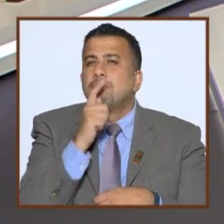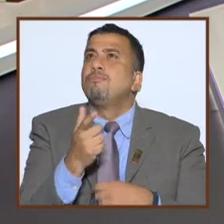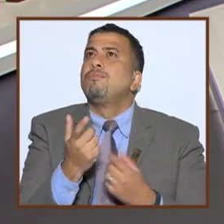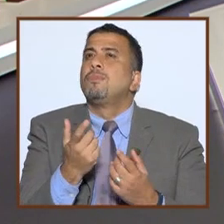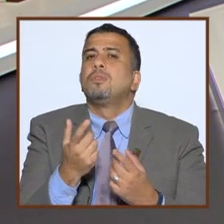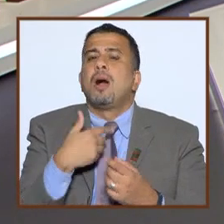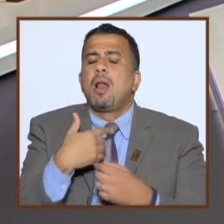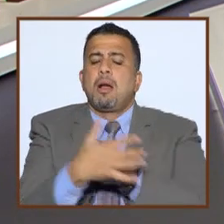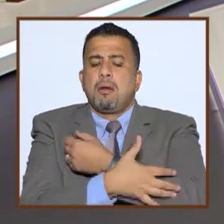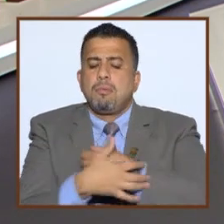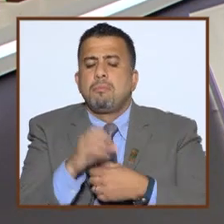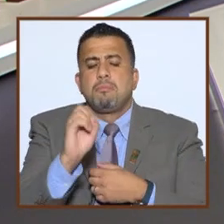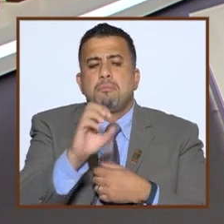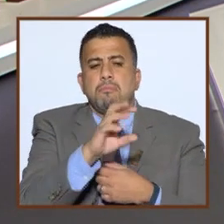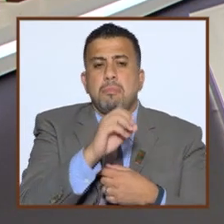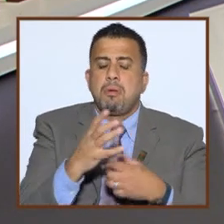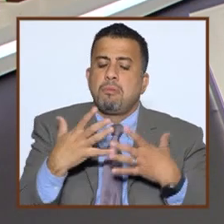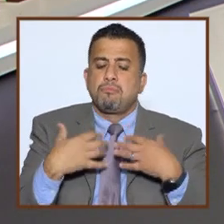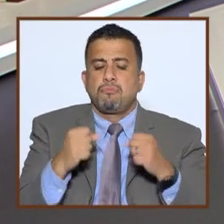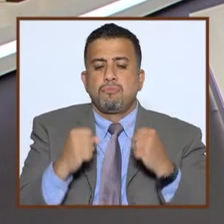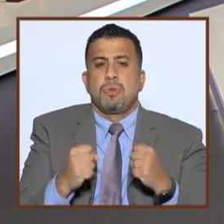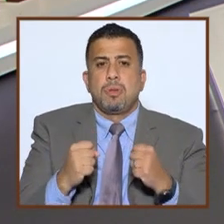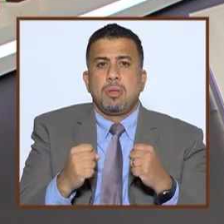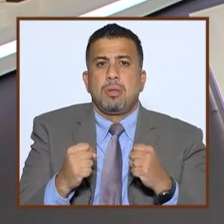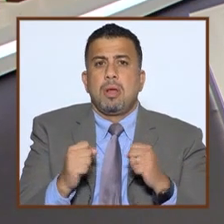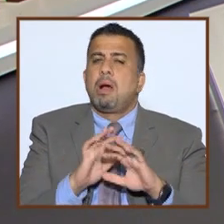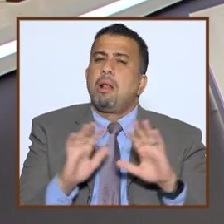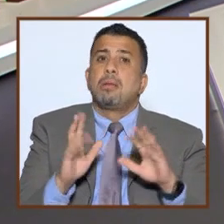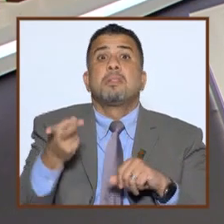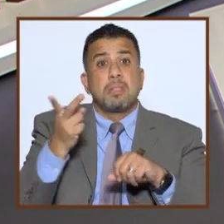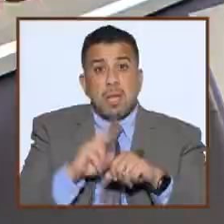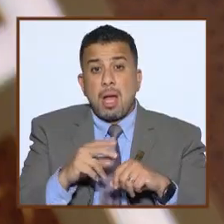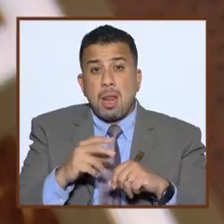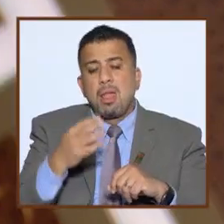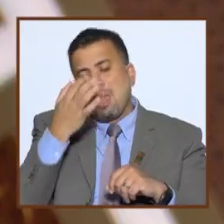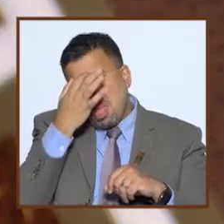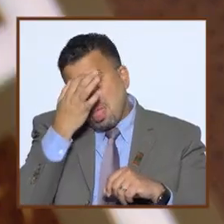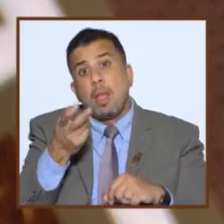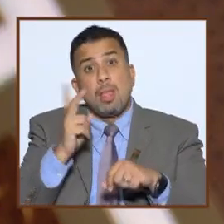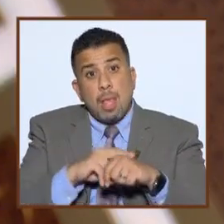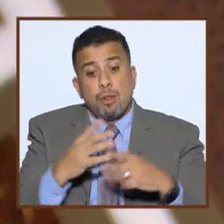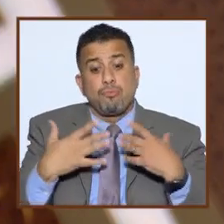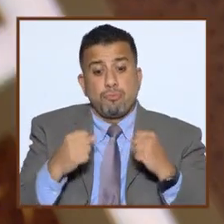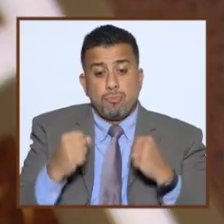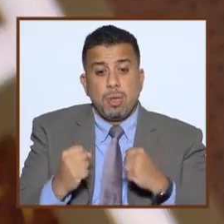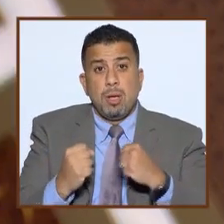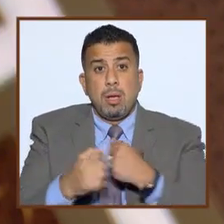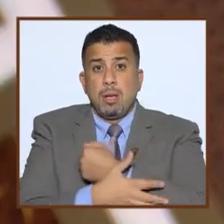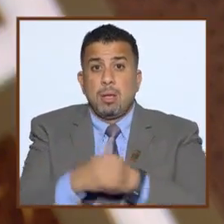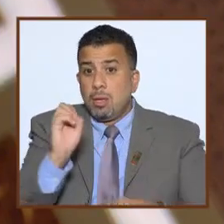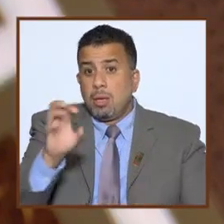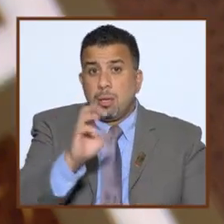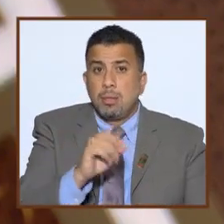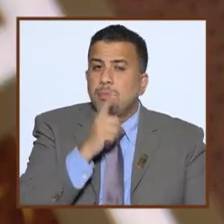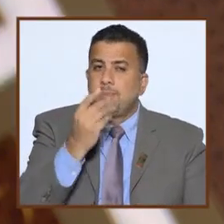عافان الله هل يلزمني اعيد النظر الجواب لا يقتل فاضل الحنان بارك الله فيك ما يلزمك ما دام اخرجت النادر حتى ولو